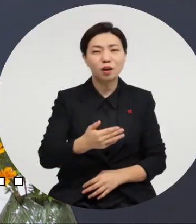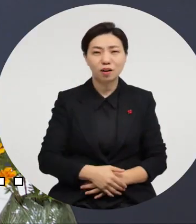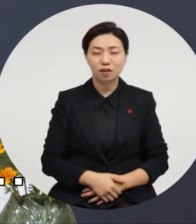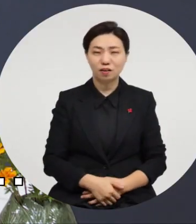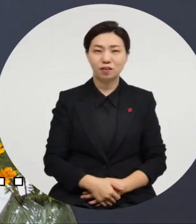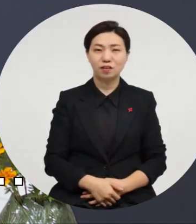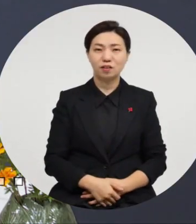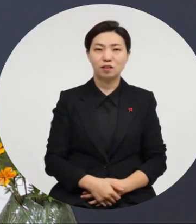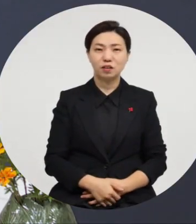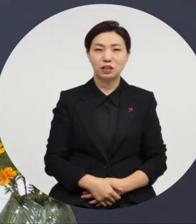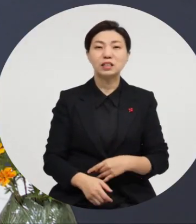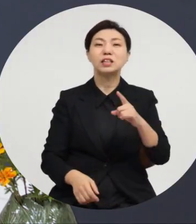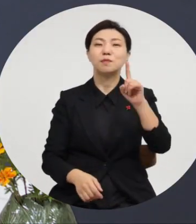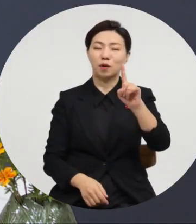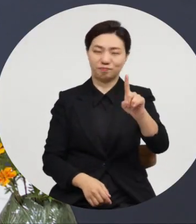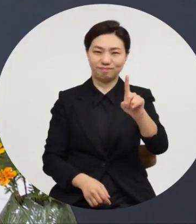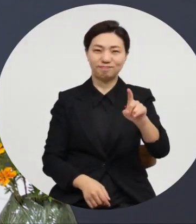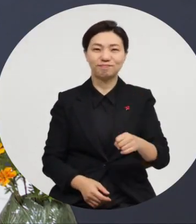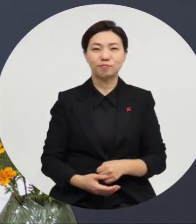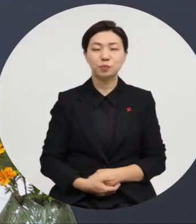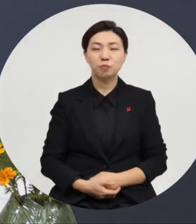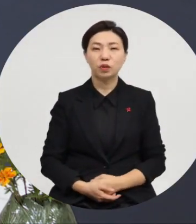2번 대답인지.